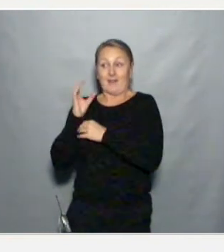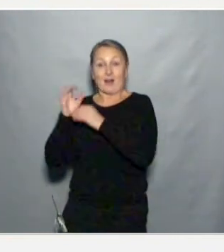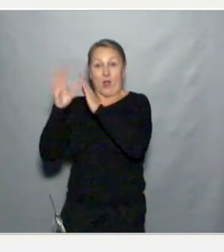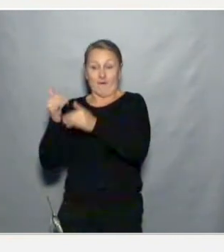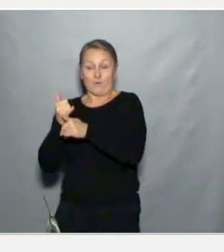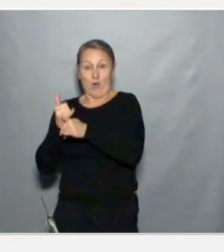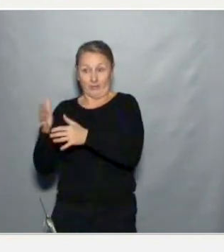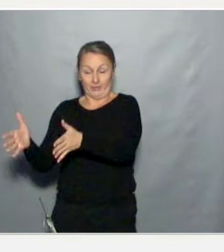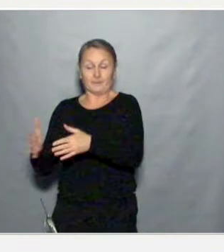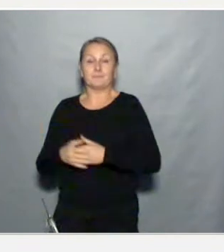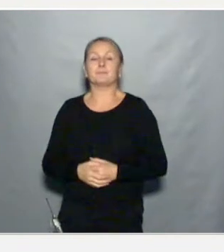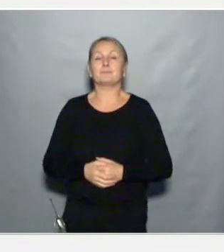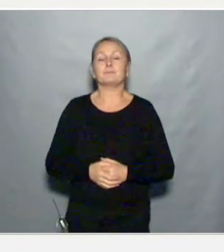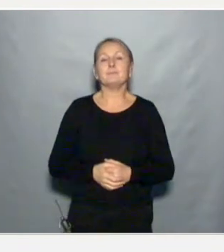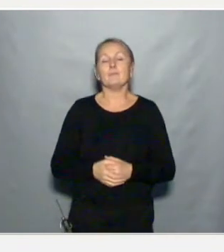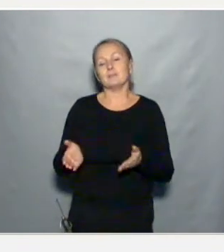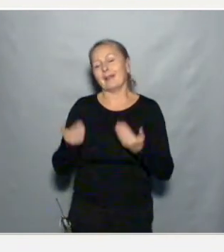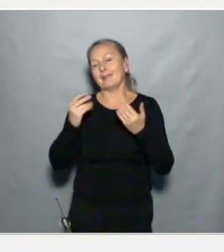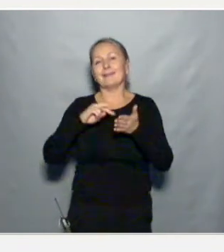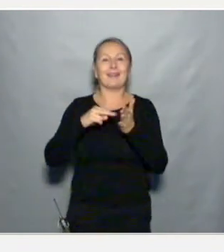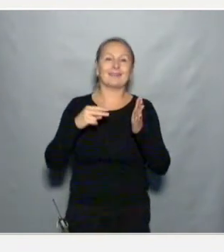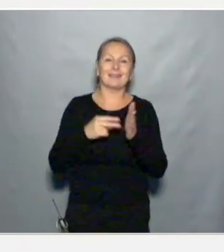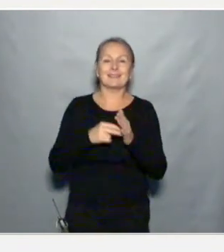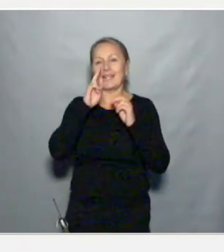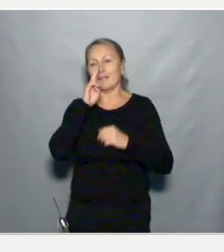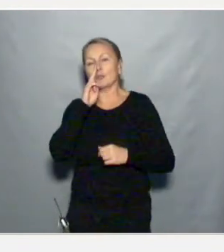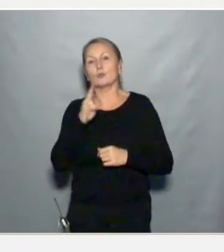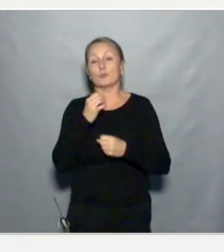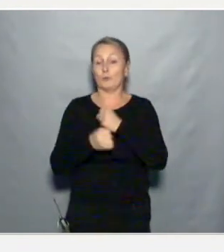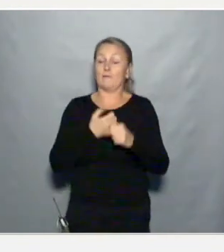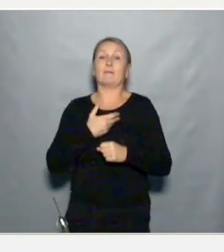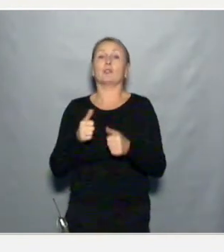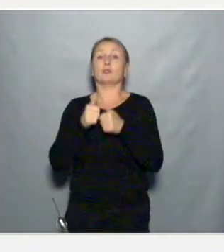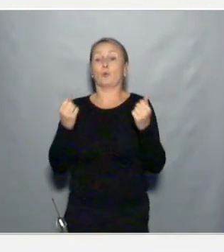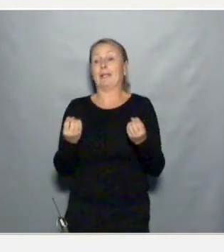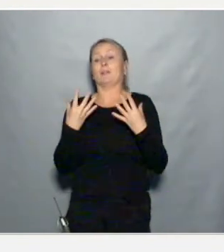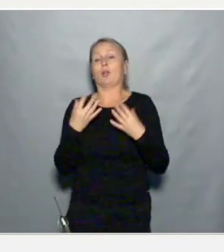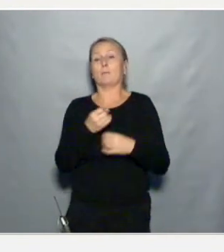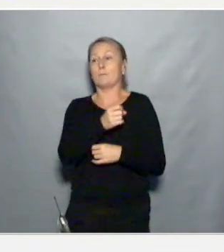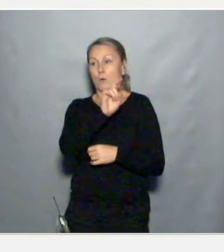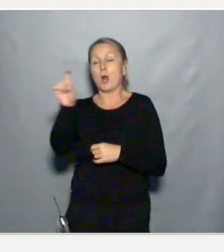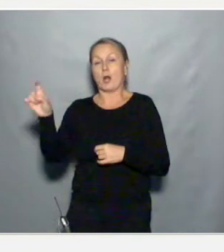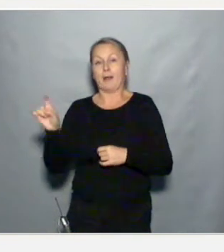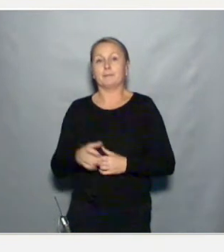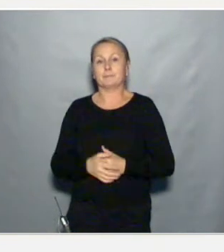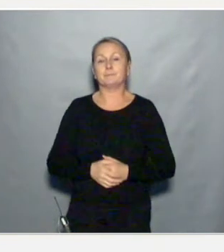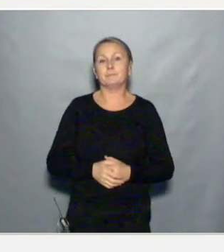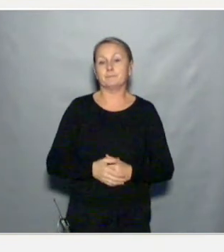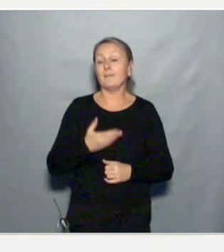Väldigt egentligen teknisk enkel innovation som ändå gör väldigt, väldigt stort intryck på många, vilket är